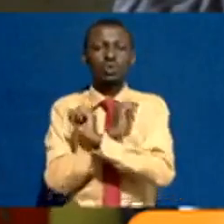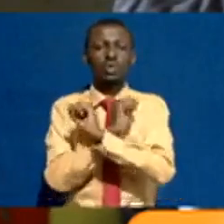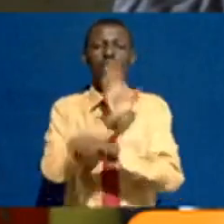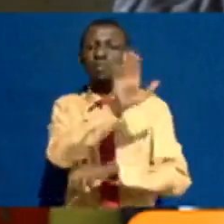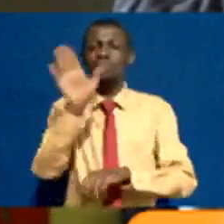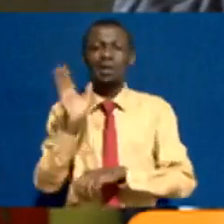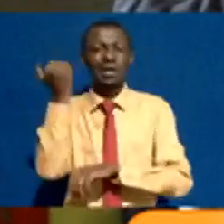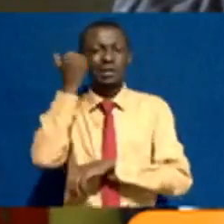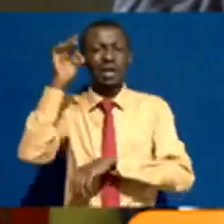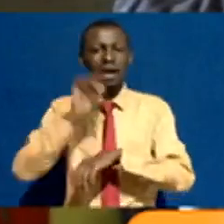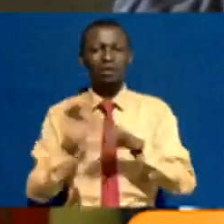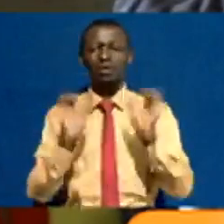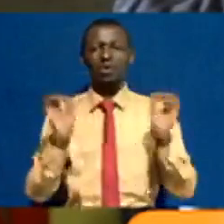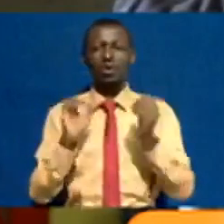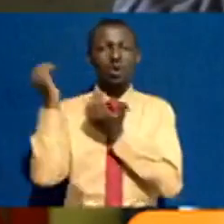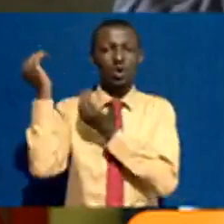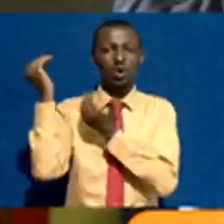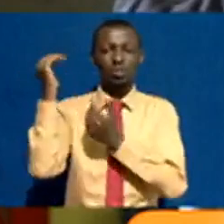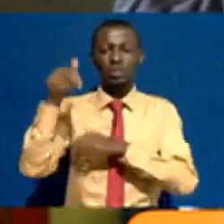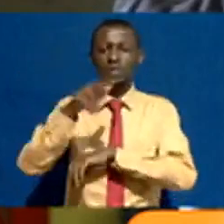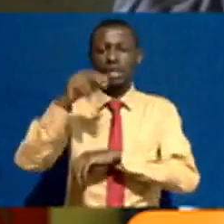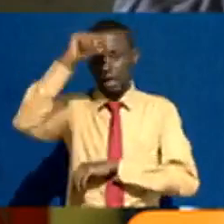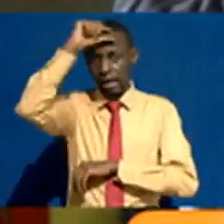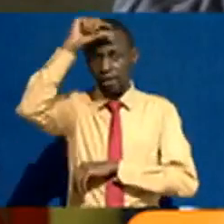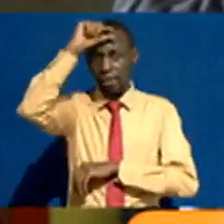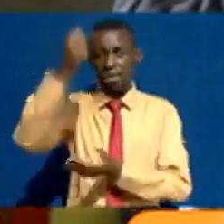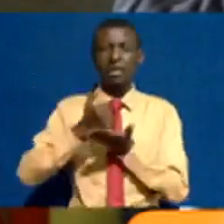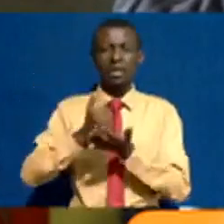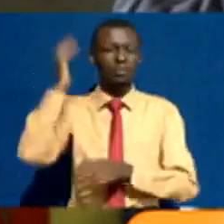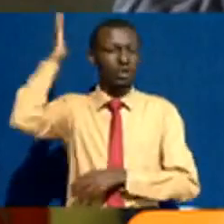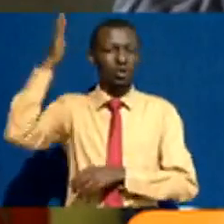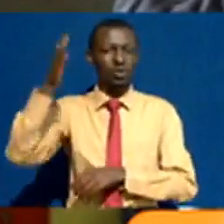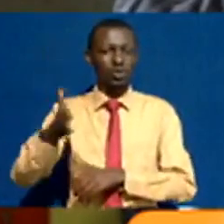magonjwa. Matumaini yao ni kuwa serikali itaingilia kati na